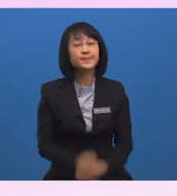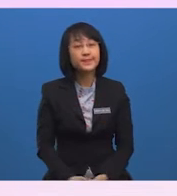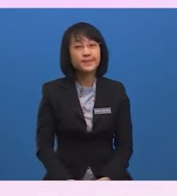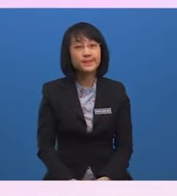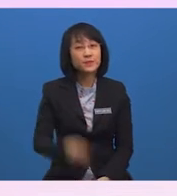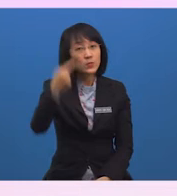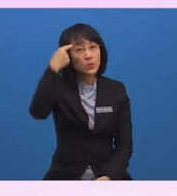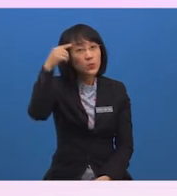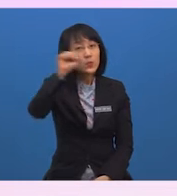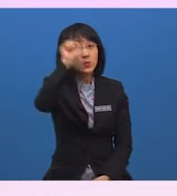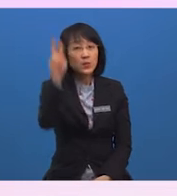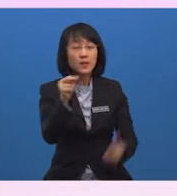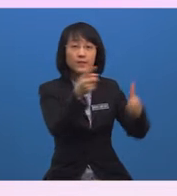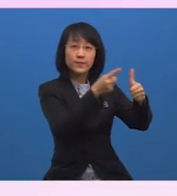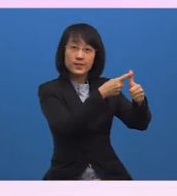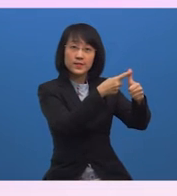Untuk soalan 1,